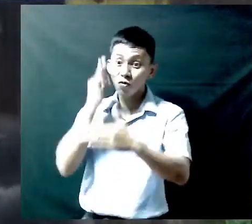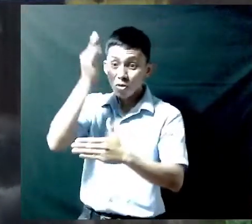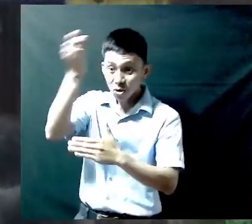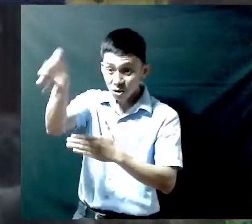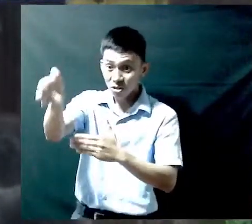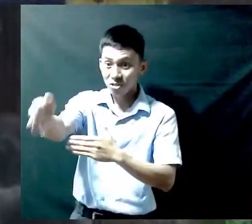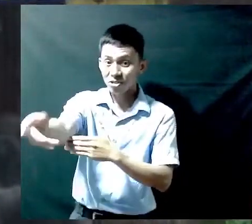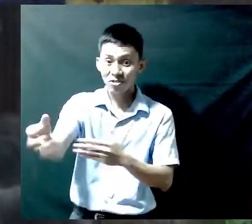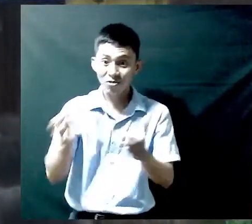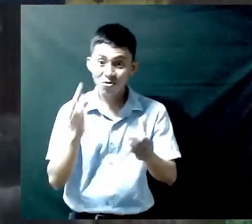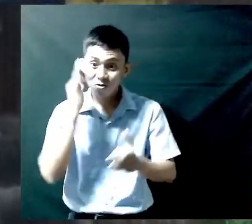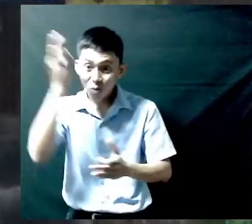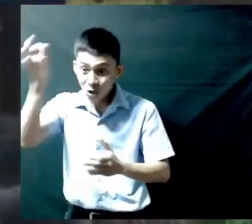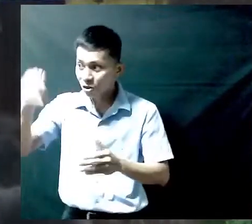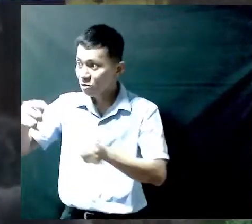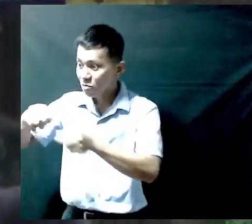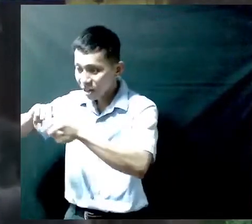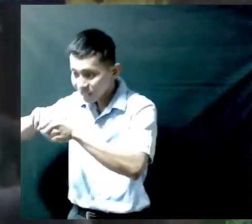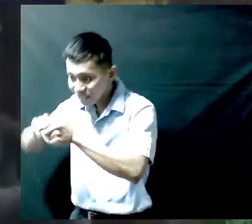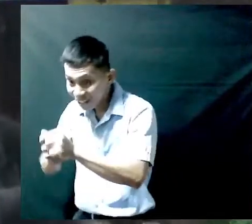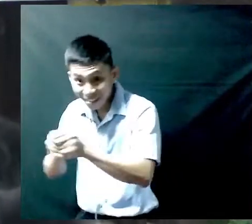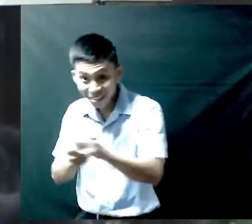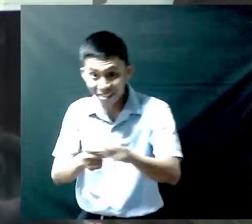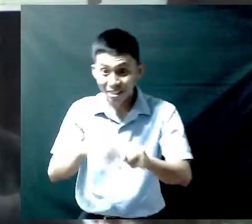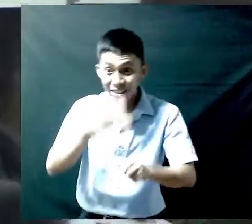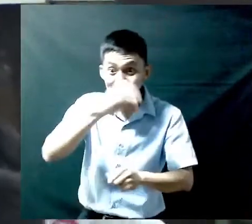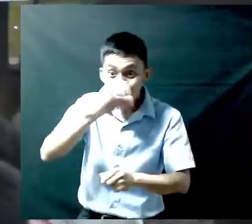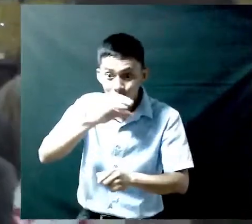Si Pastor Alan po ang magtuturo.